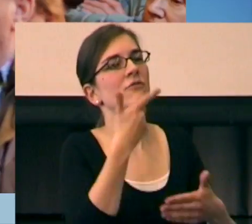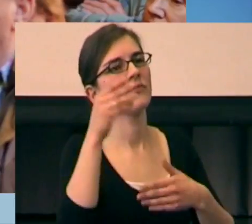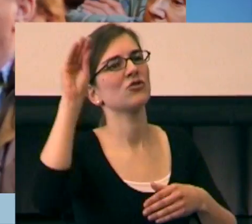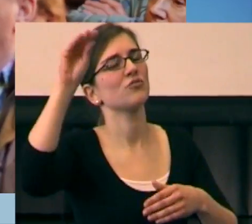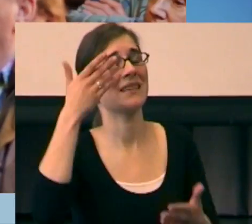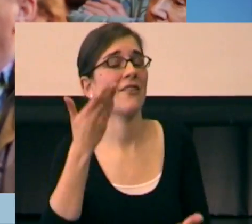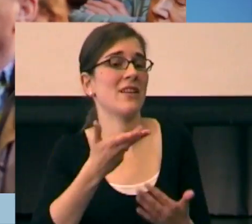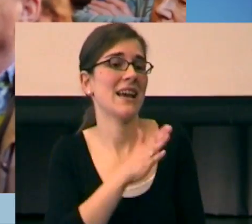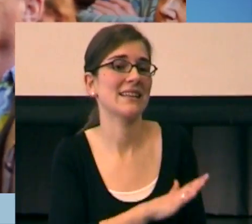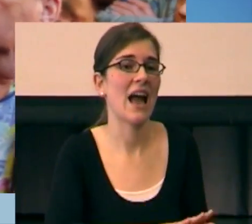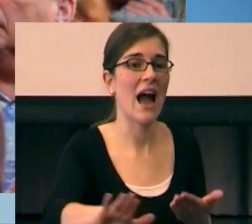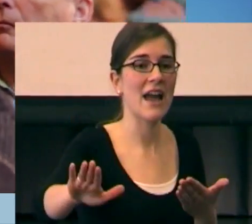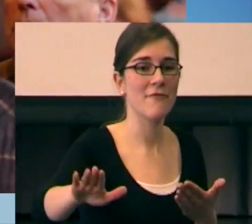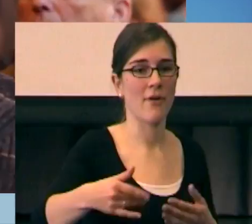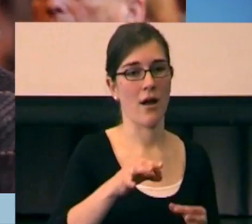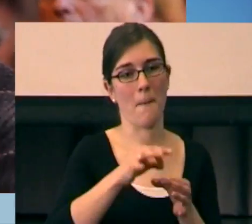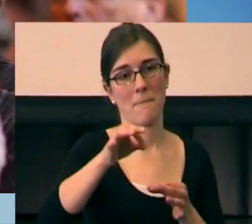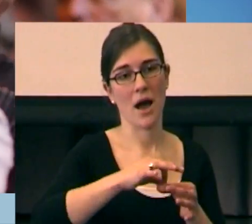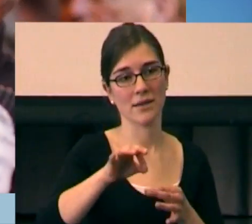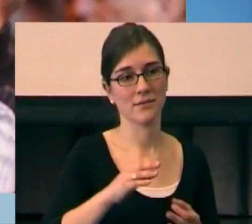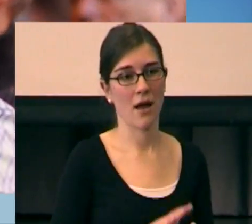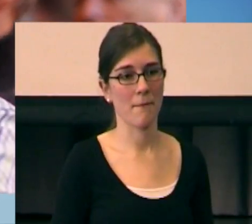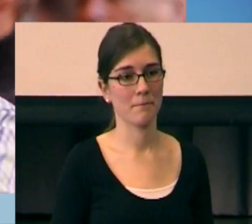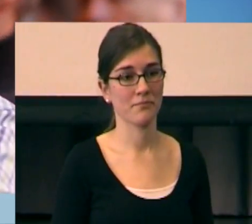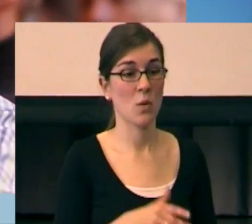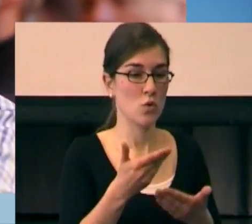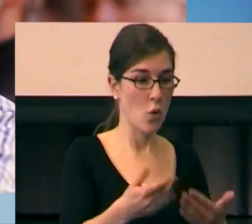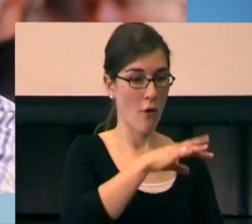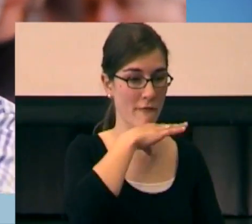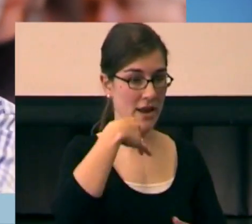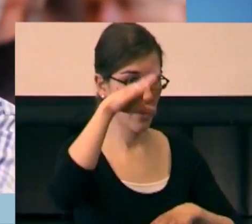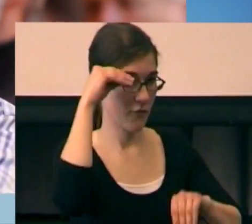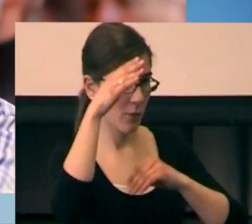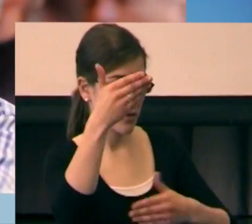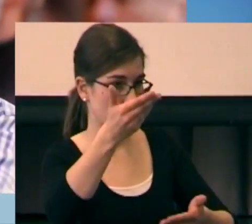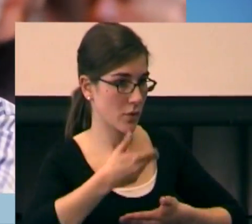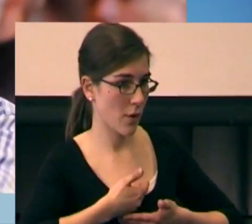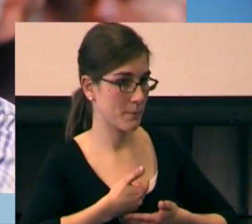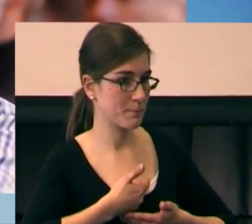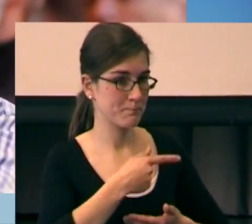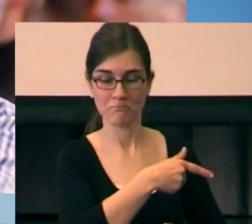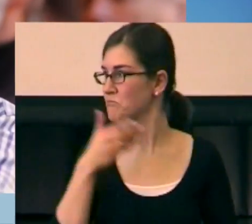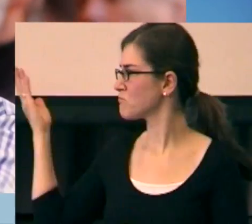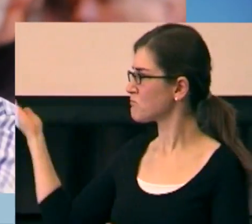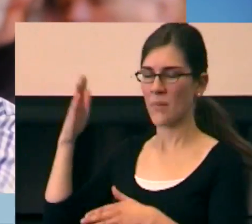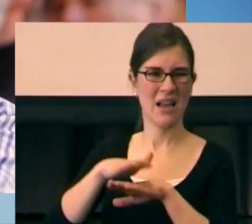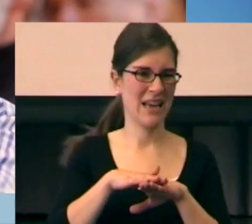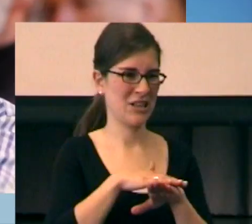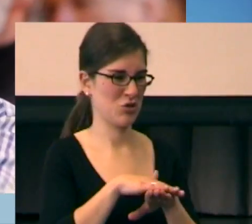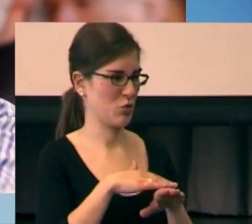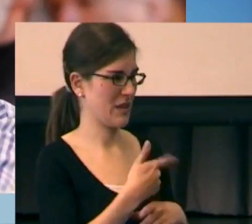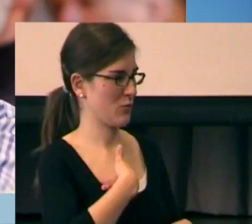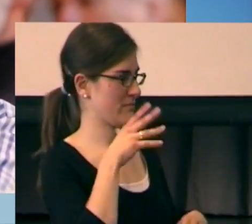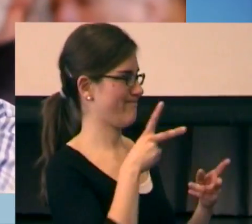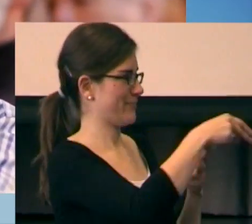eingreifende, nicht invasive Maßnahmen viel Information kriegen. Entschuldigung, Herr Dr. Kragen, ich muss mich mal ganz unscharmant zu Wort